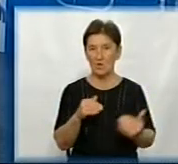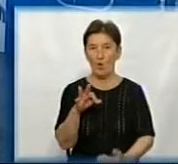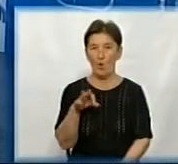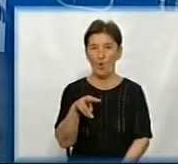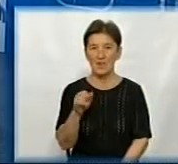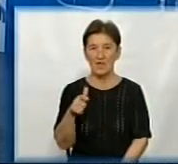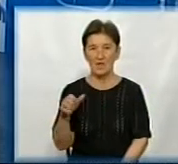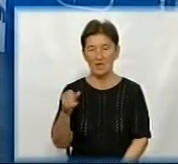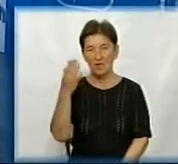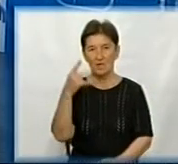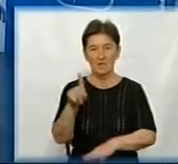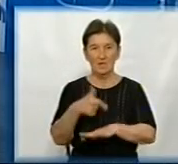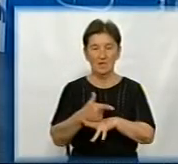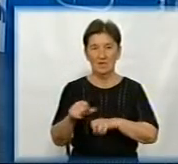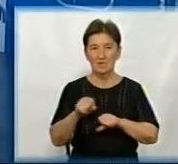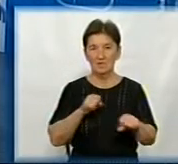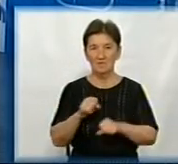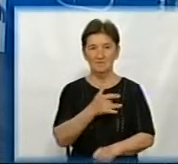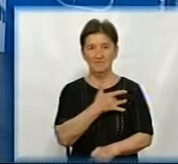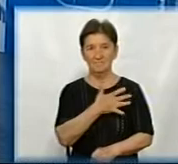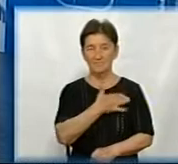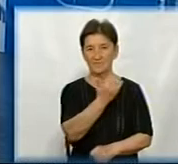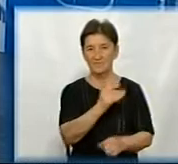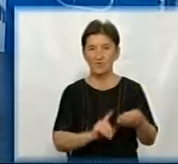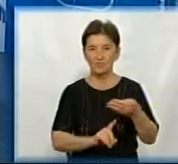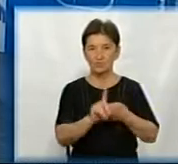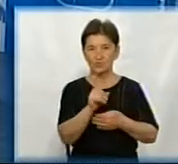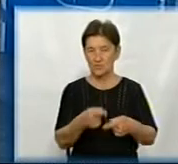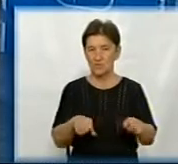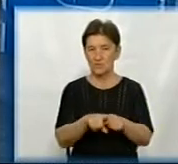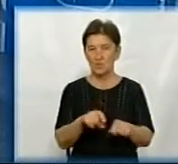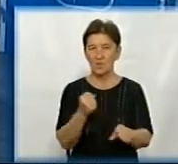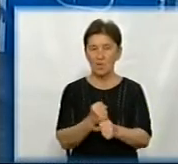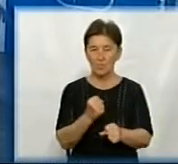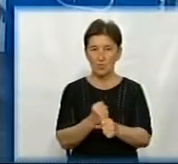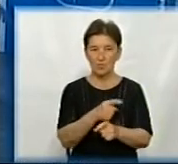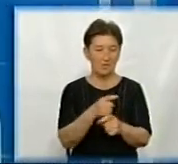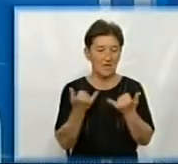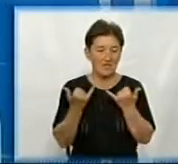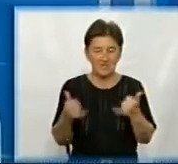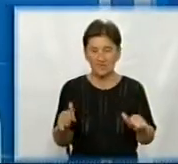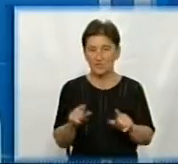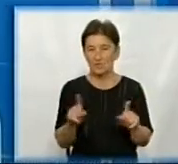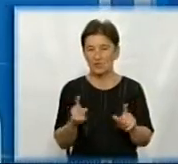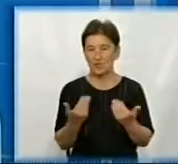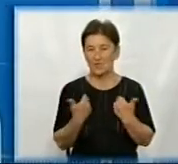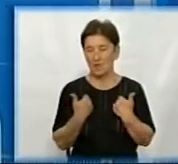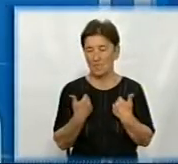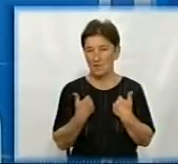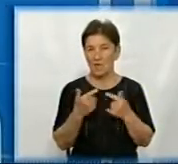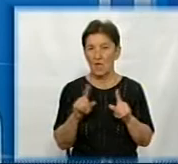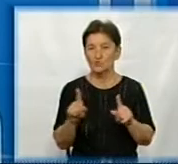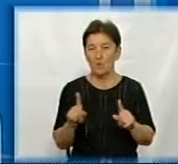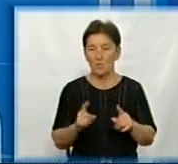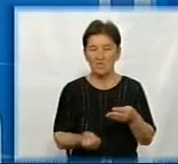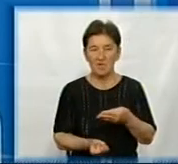колишнього очільника управління власності. Власне, ви розпочинали цю роботу. Слухайте, ну, насправді дивно те, що для мене особисто, що